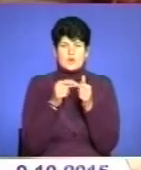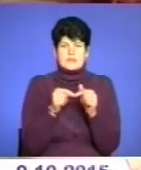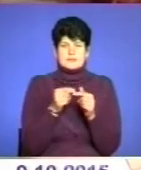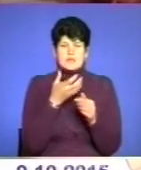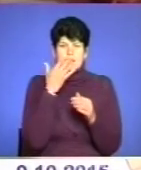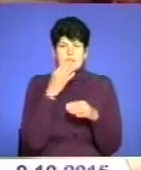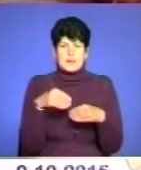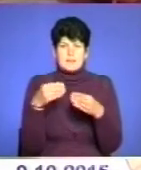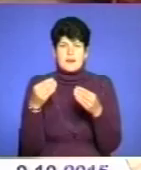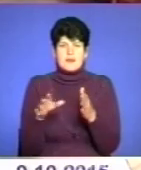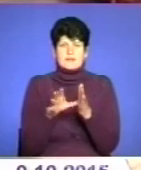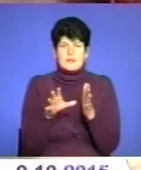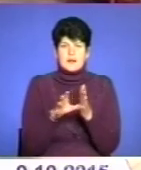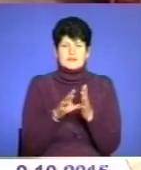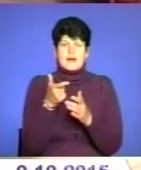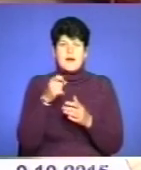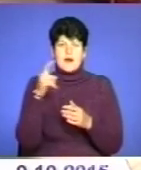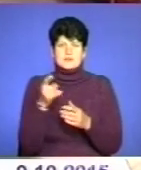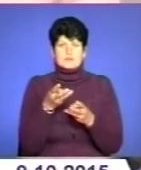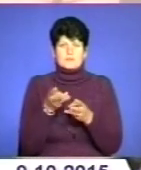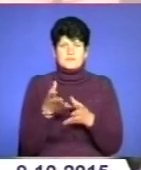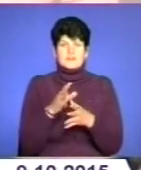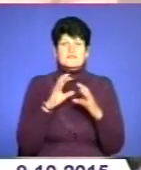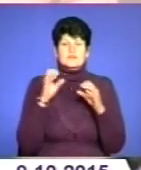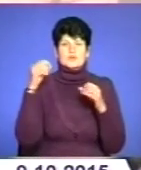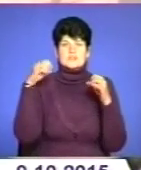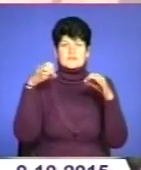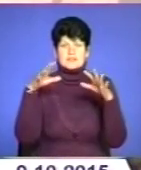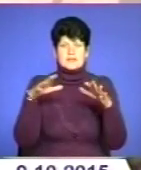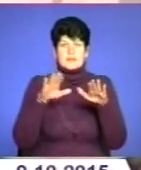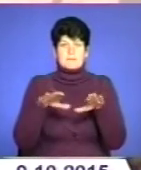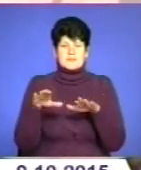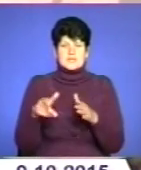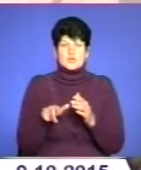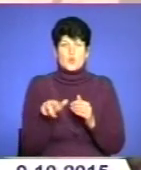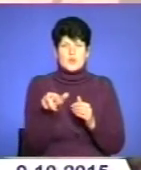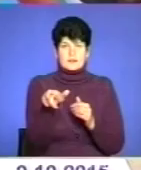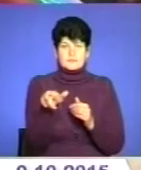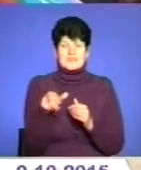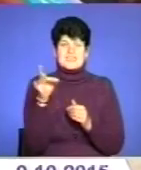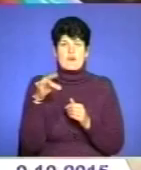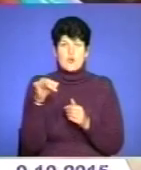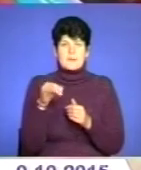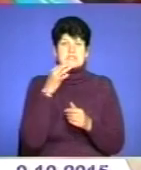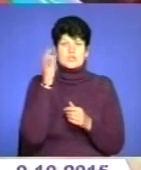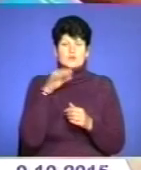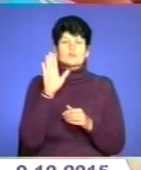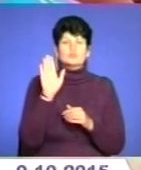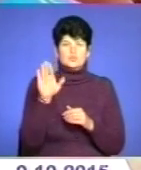тепла, електроенергії, газового палива, освітлення громадських місць та доріг. Європейський